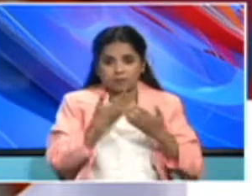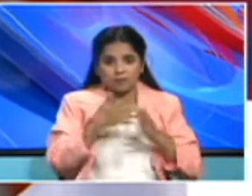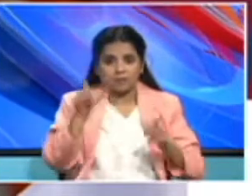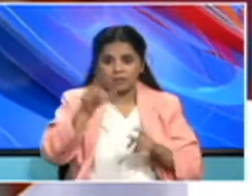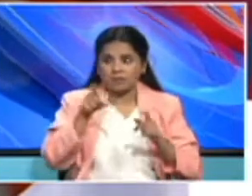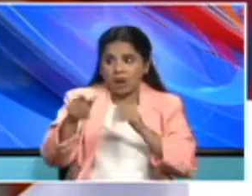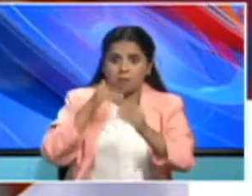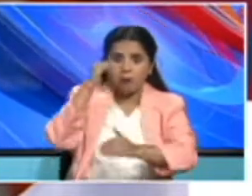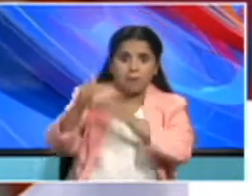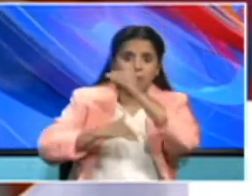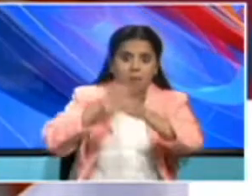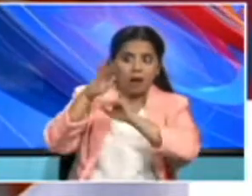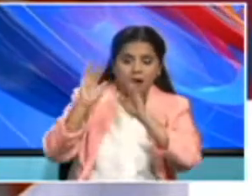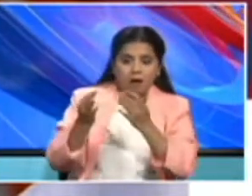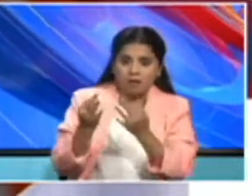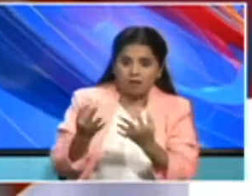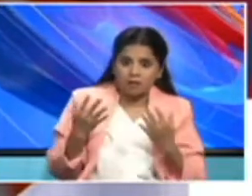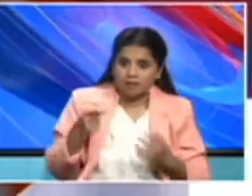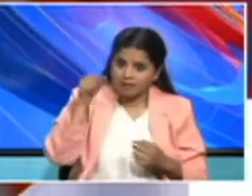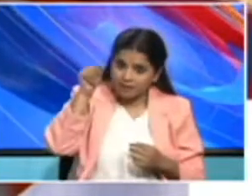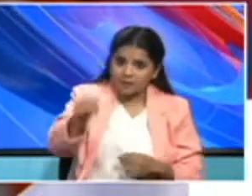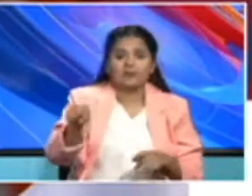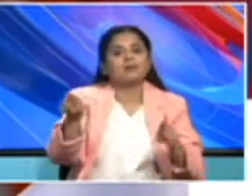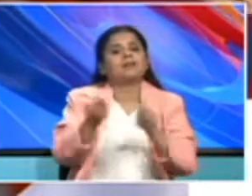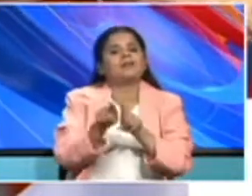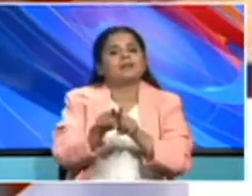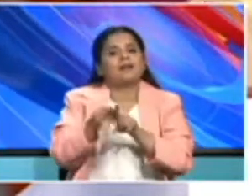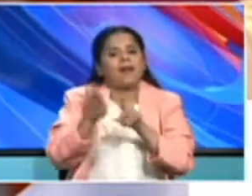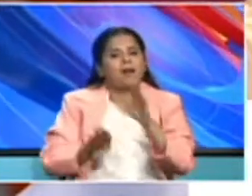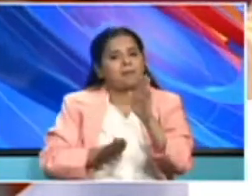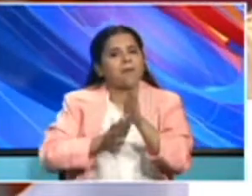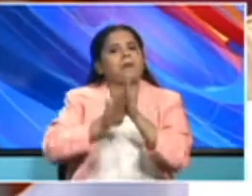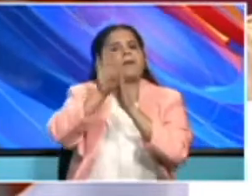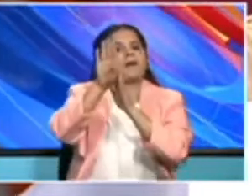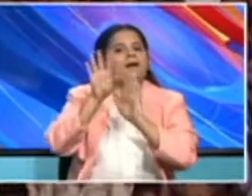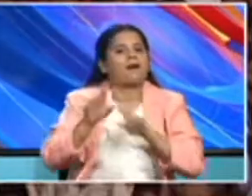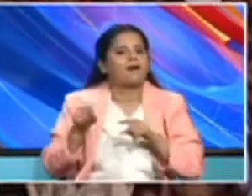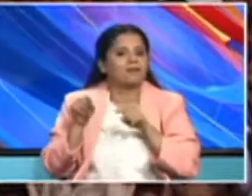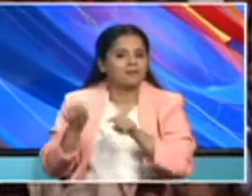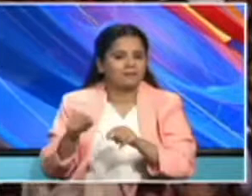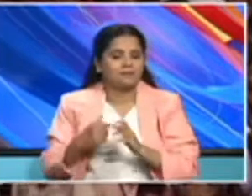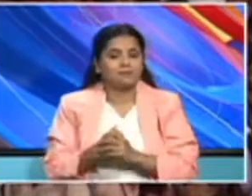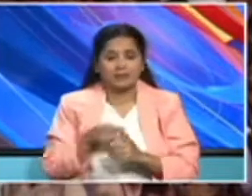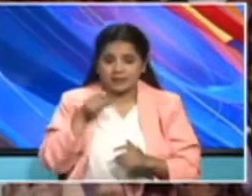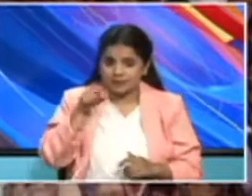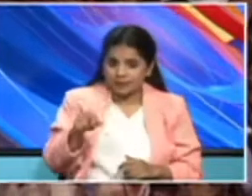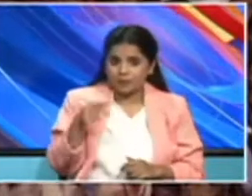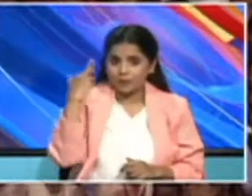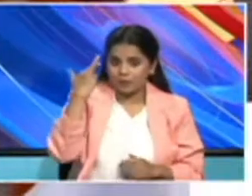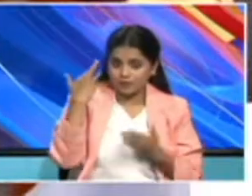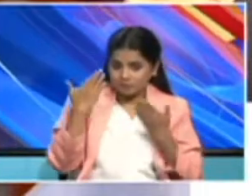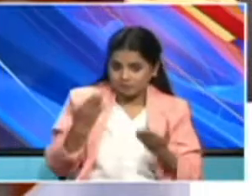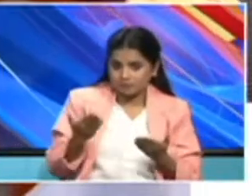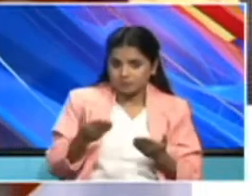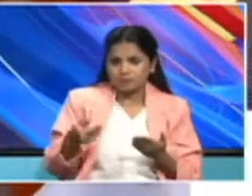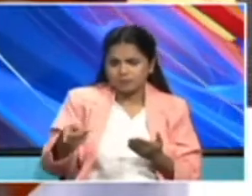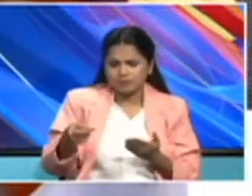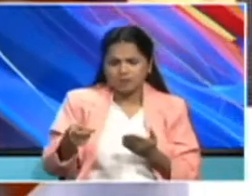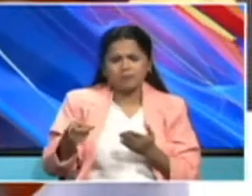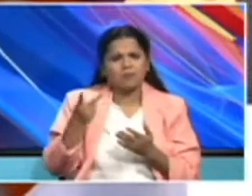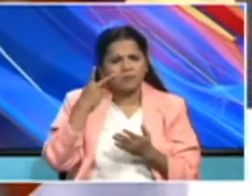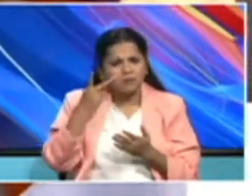गति होती है वहीं पर प्रगति होती है। इसलिए इस गति